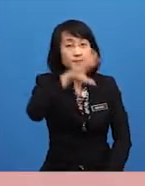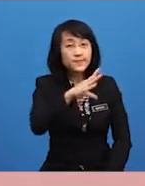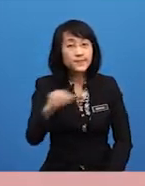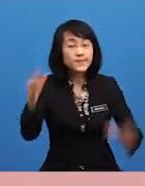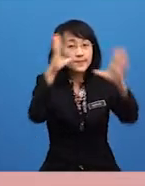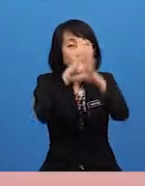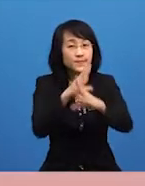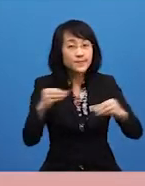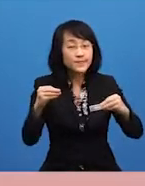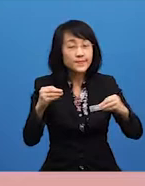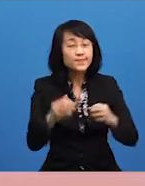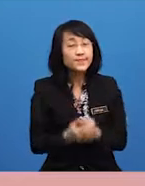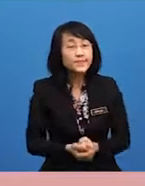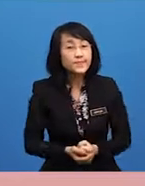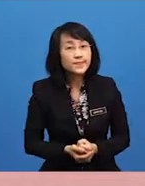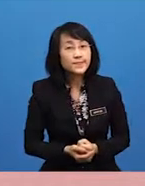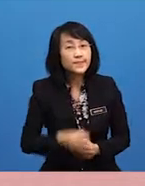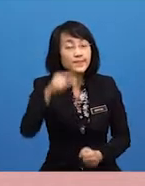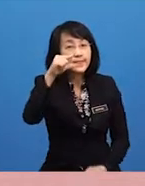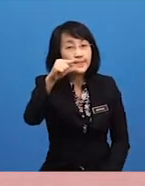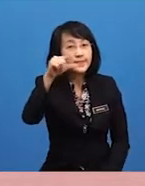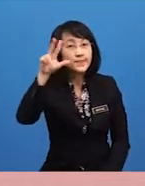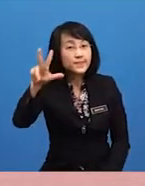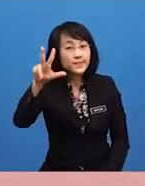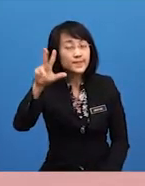Sarawak bersimbol G3.